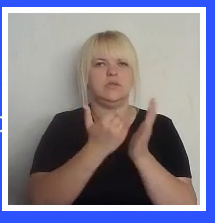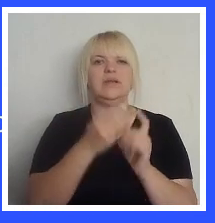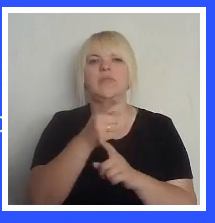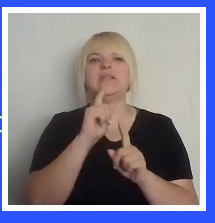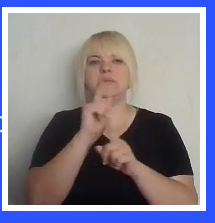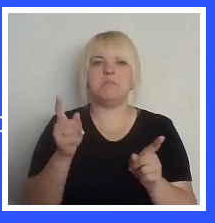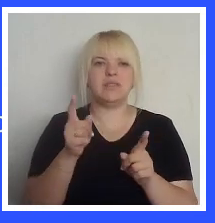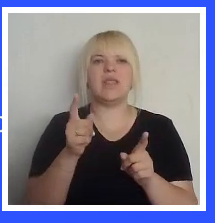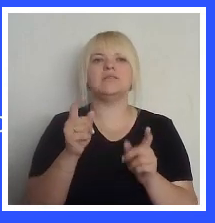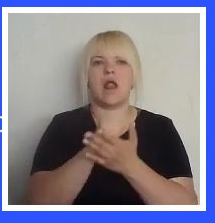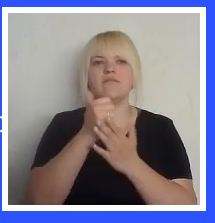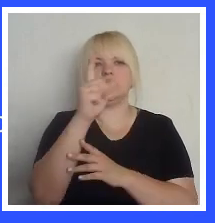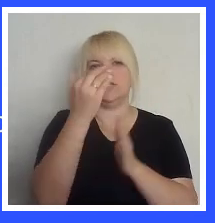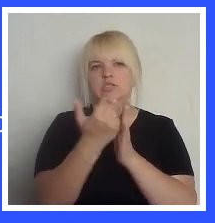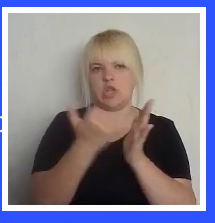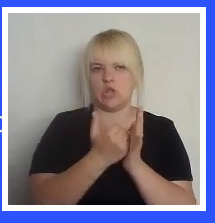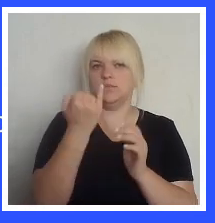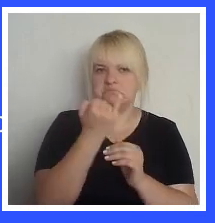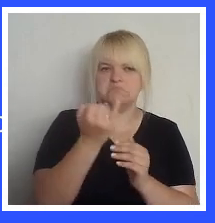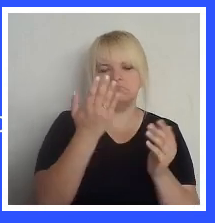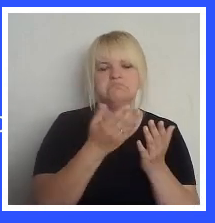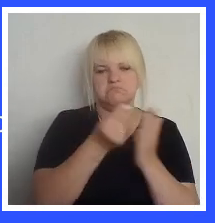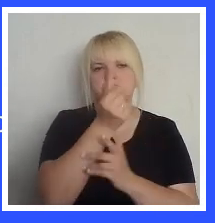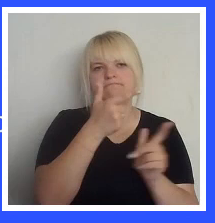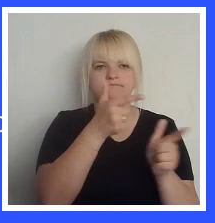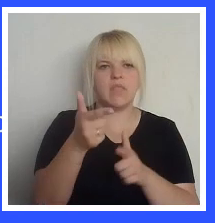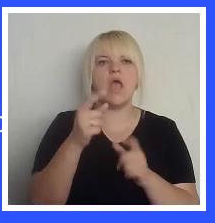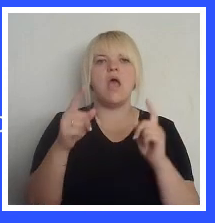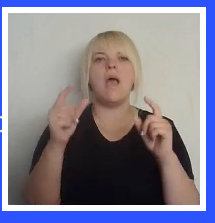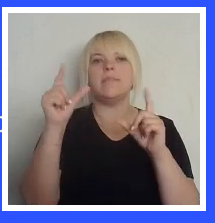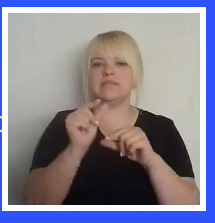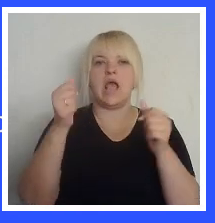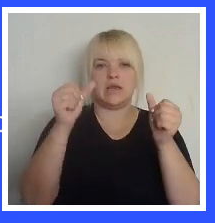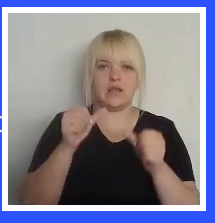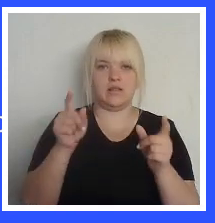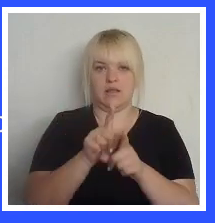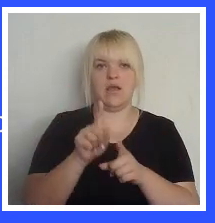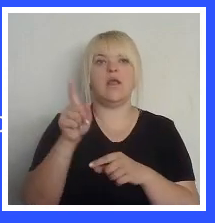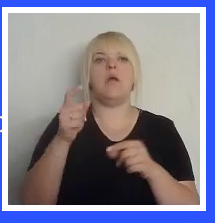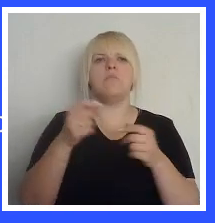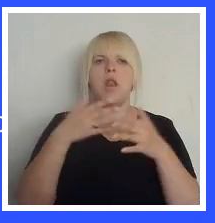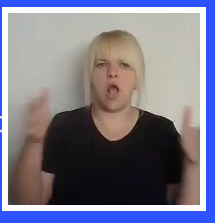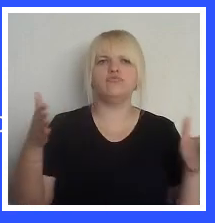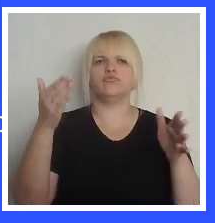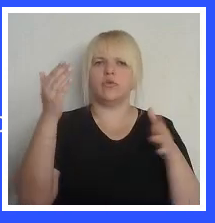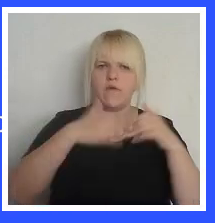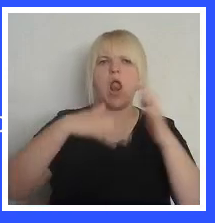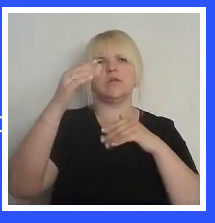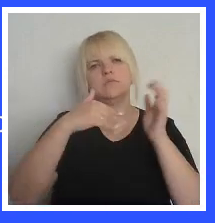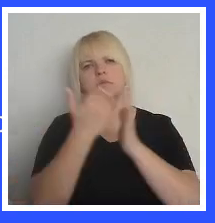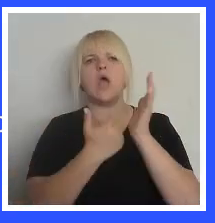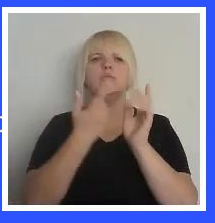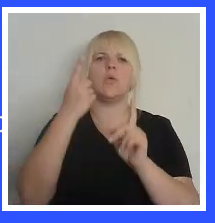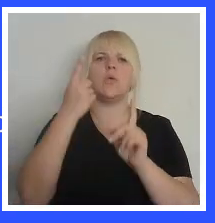interesē, tad ir mazāka reklāma, par ko mēs jau nedaudz parunājam, plašāk un kvalitatīvāk saturs, nu, ērtāka